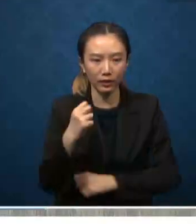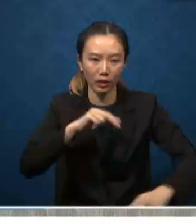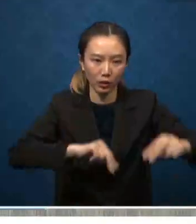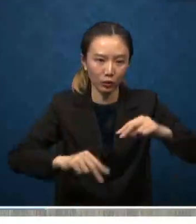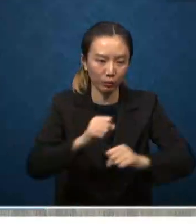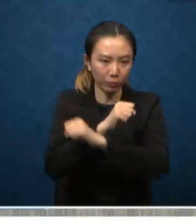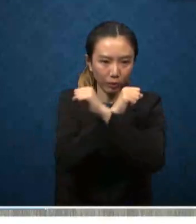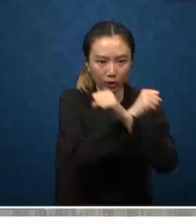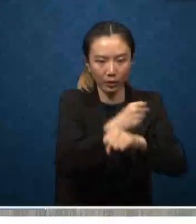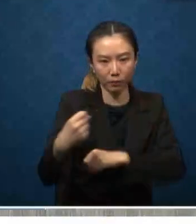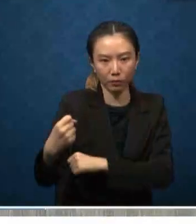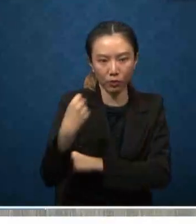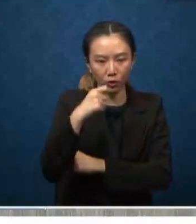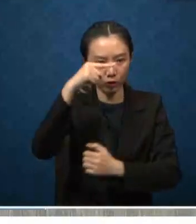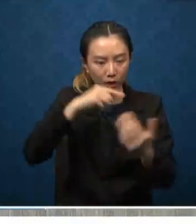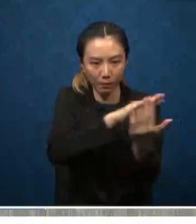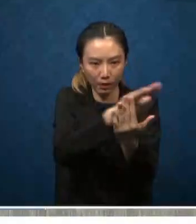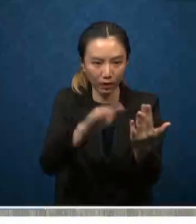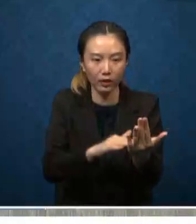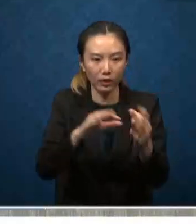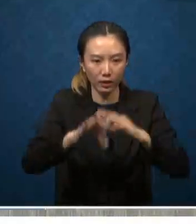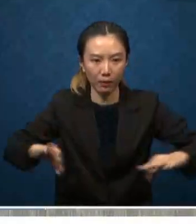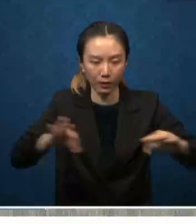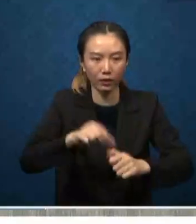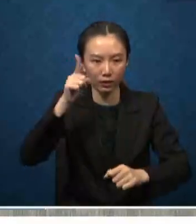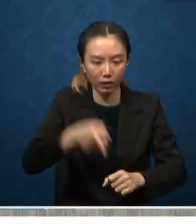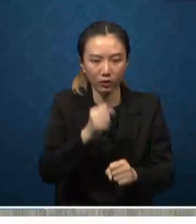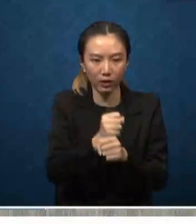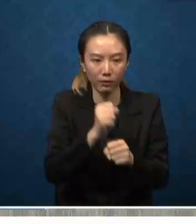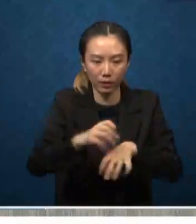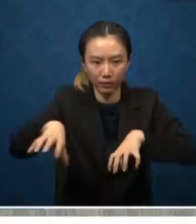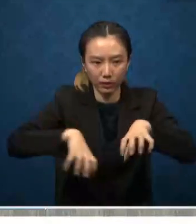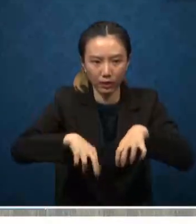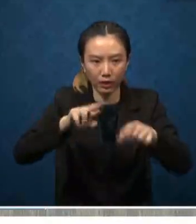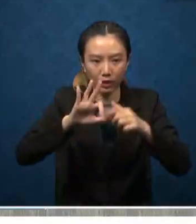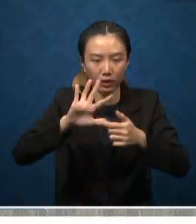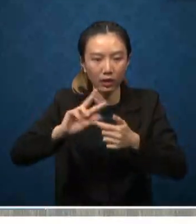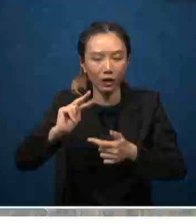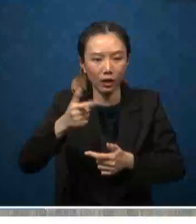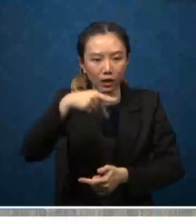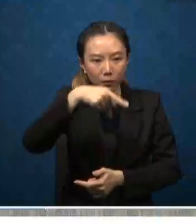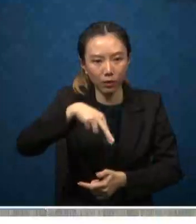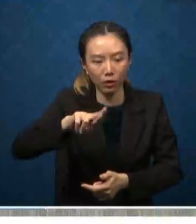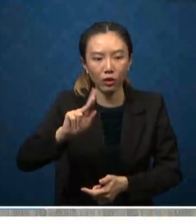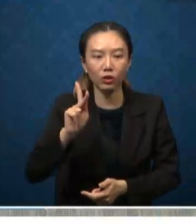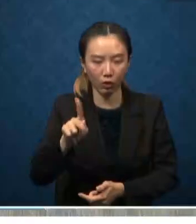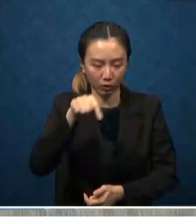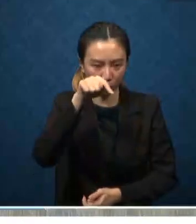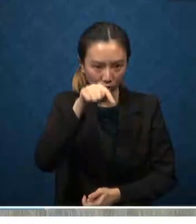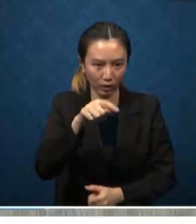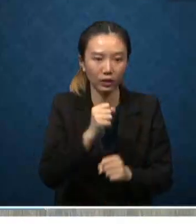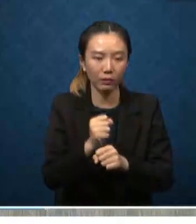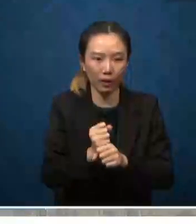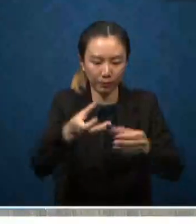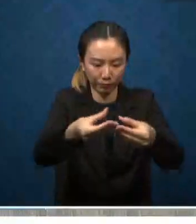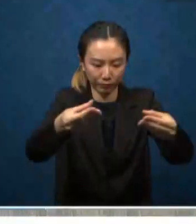ทศจึงจำเป็นต้องตราพระราชกำหนดนี้คณะกรรมาธิการได้พิจารณ